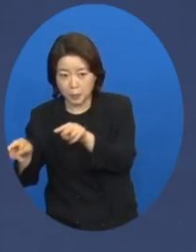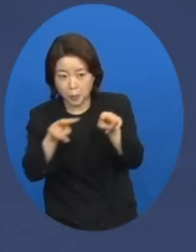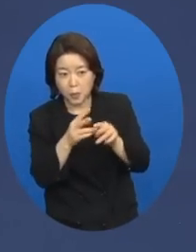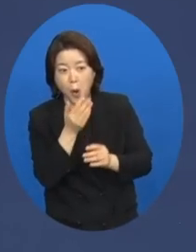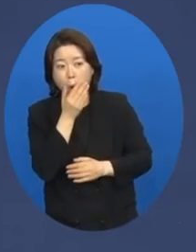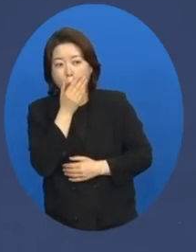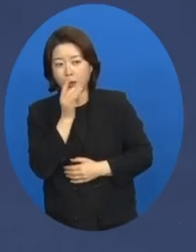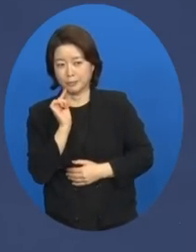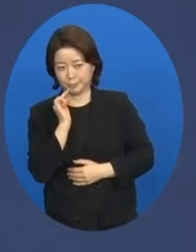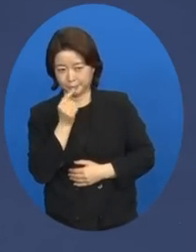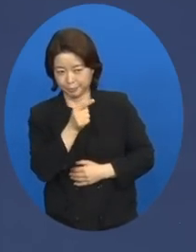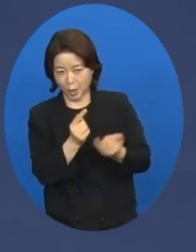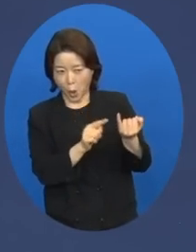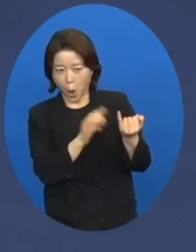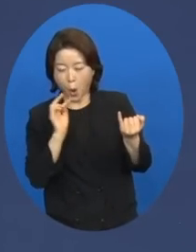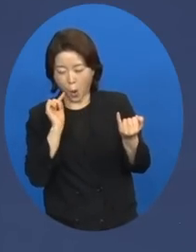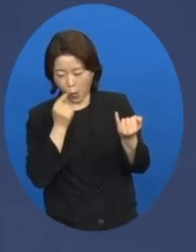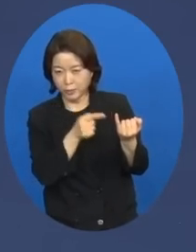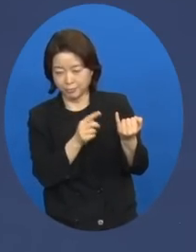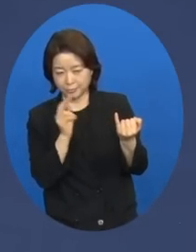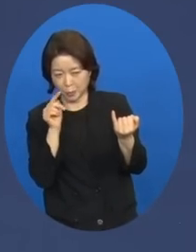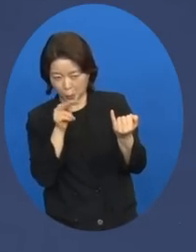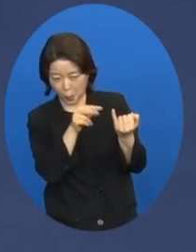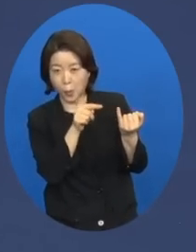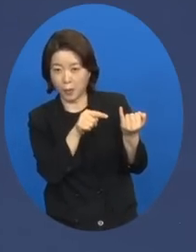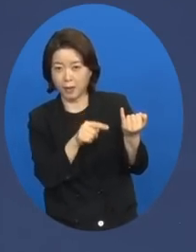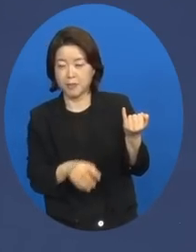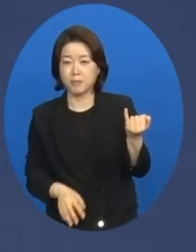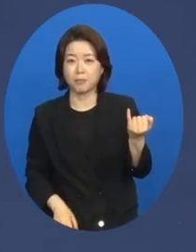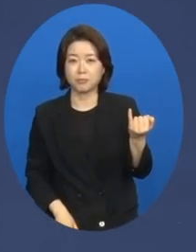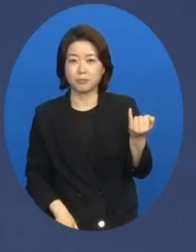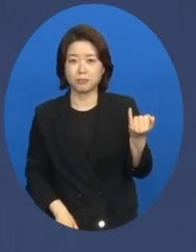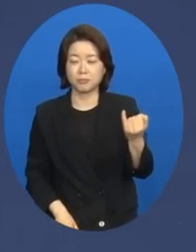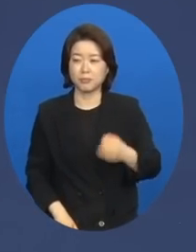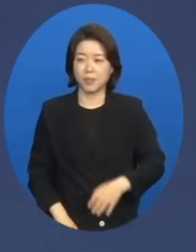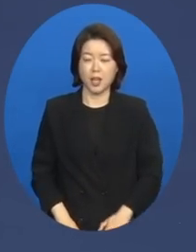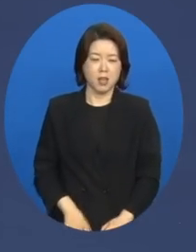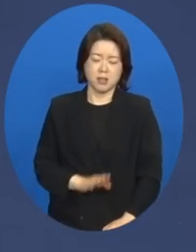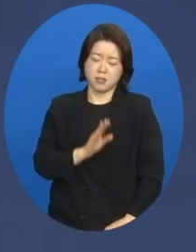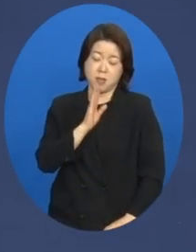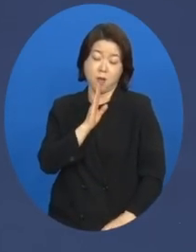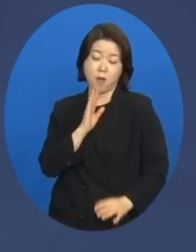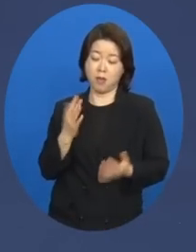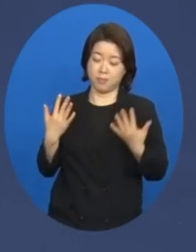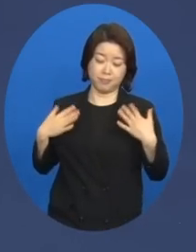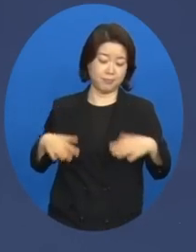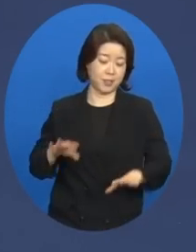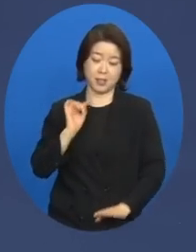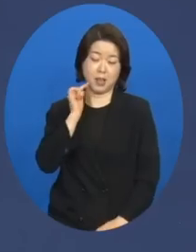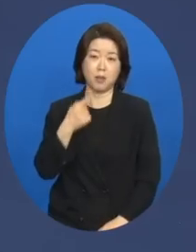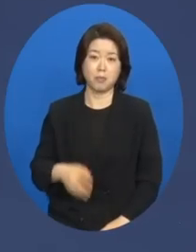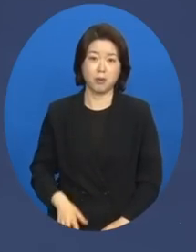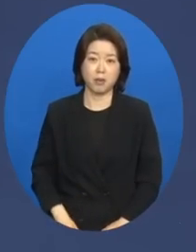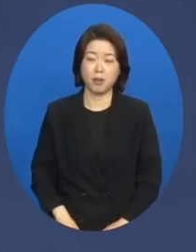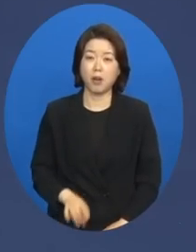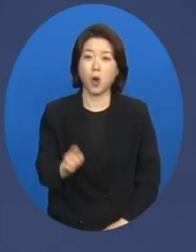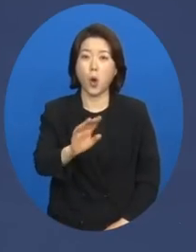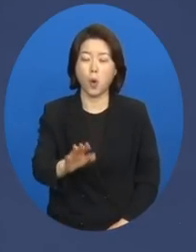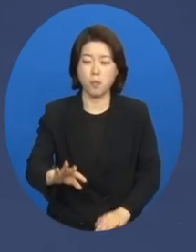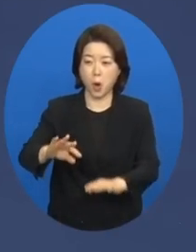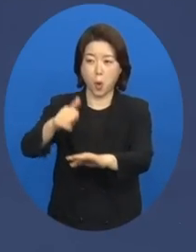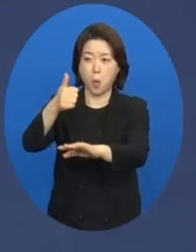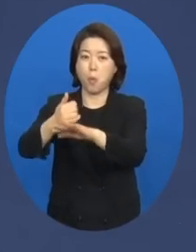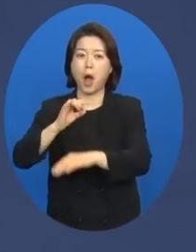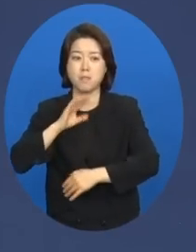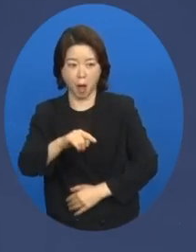헉! 이러는 거예요. 이래가지고 그것도 너무 세속적으로 생겨가지고 범인은 손도 못 대. 그 왕들이